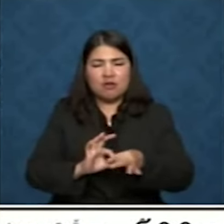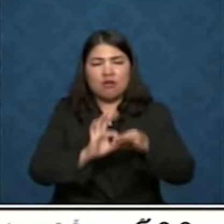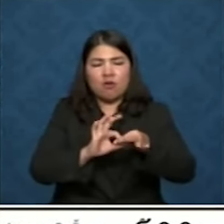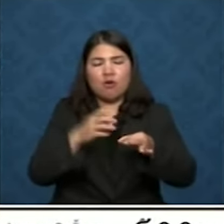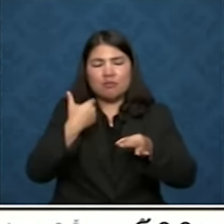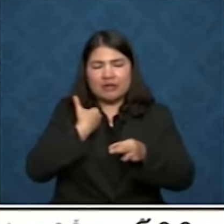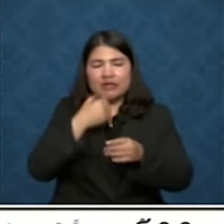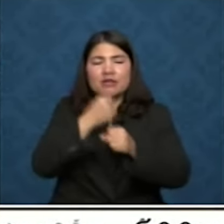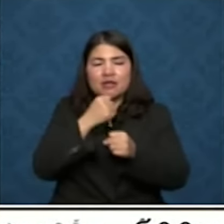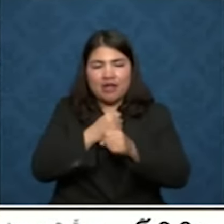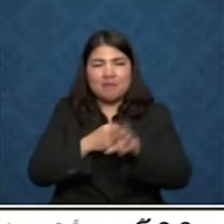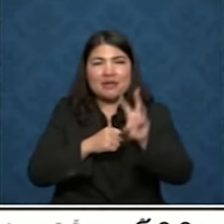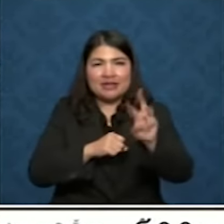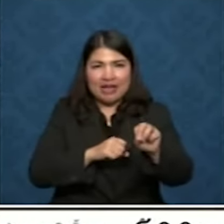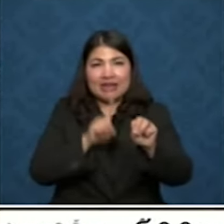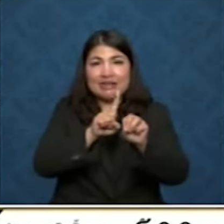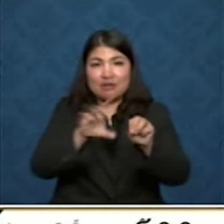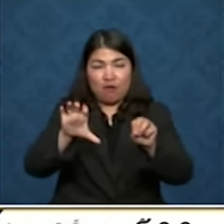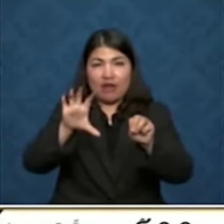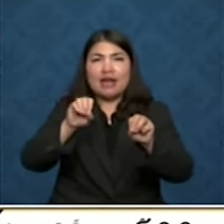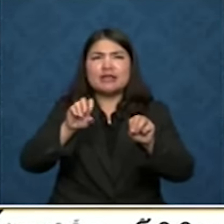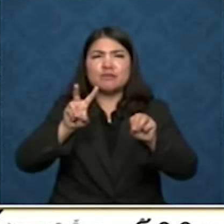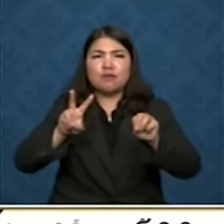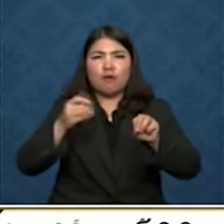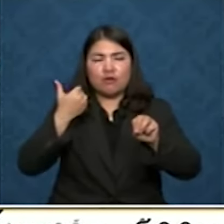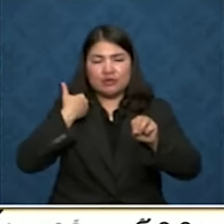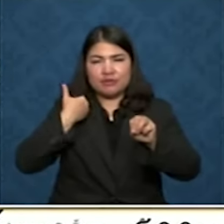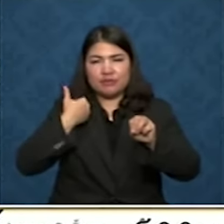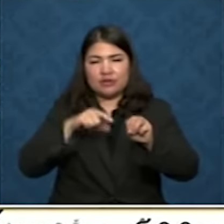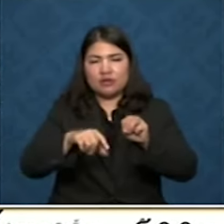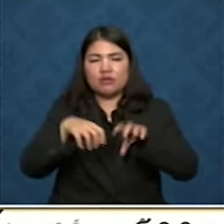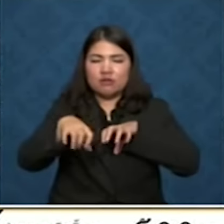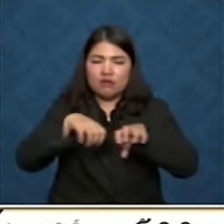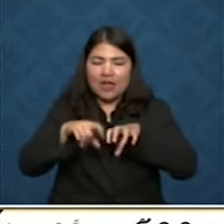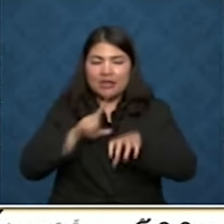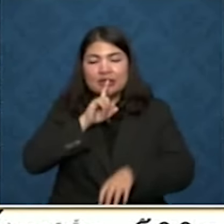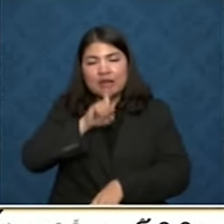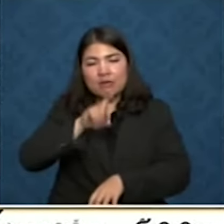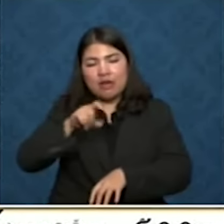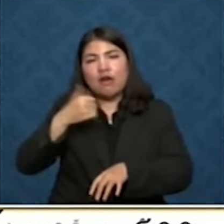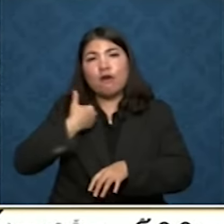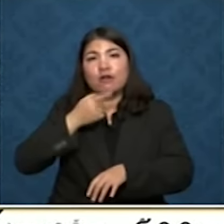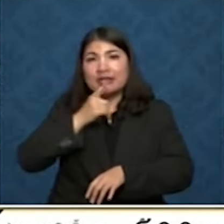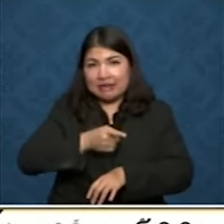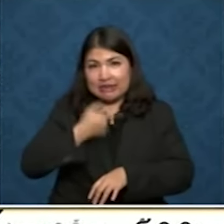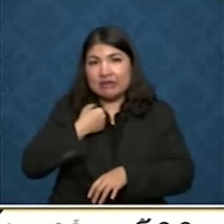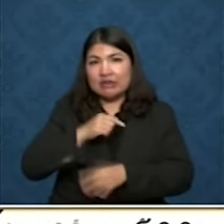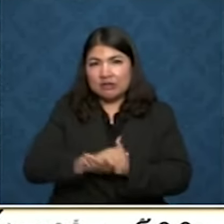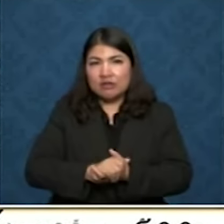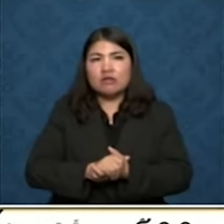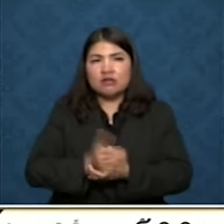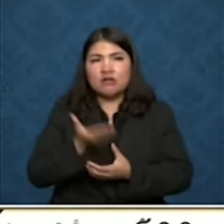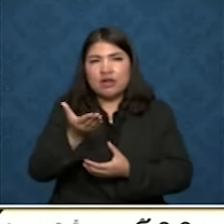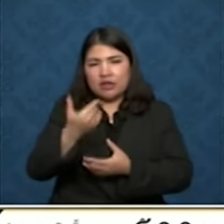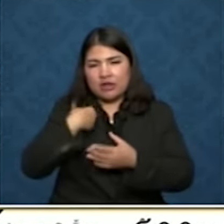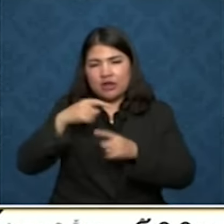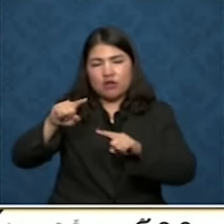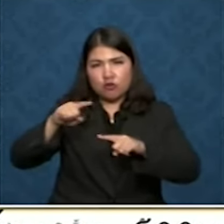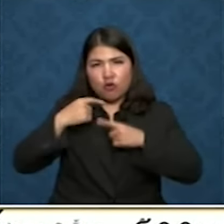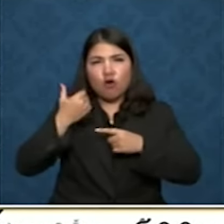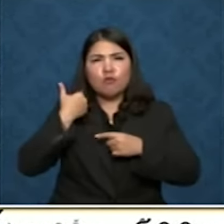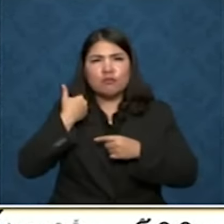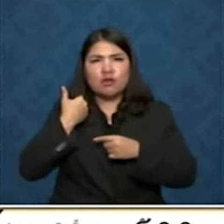ประกอบของมาตรา 152ของรัฐธรรมนูญเนี่ยซึ่งจะนำไปสู่การซักถามข้อเท็จจริงกับรัฐมนตรีอีกทีนึงให้ท่านได้ตอบนะครับ